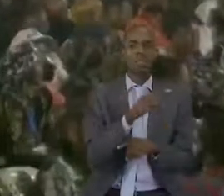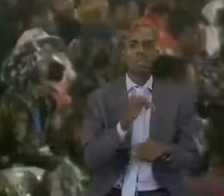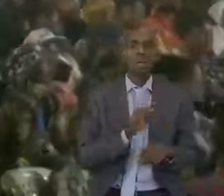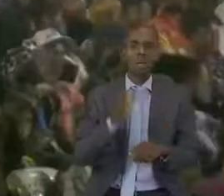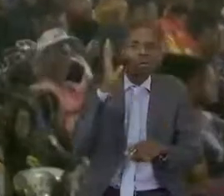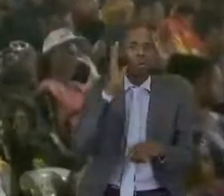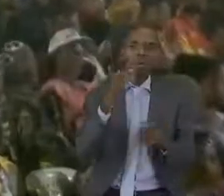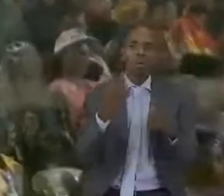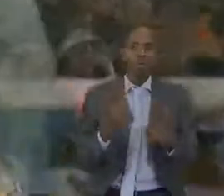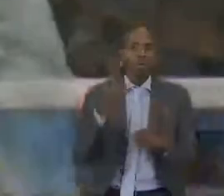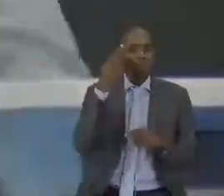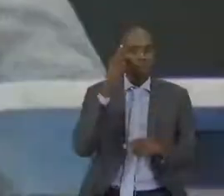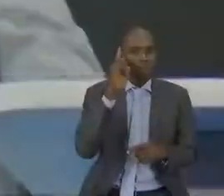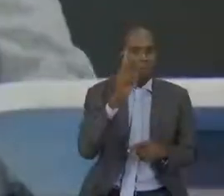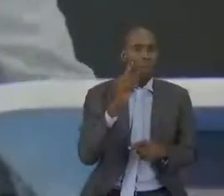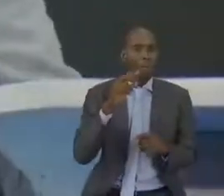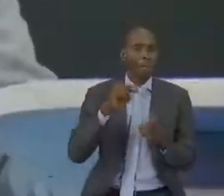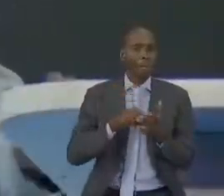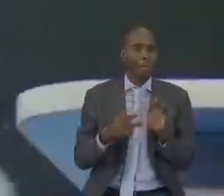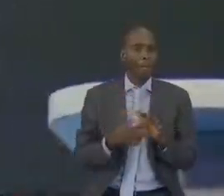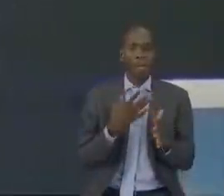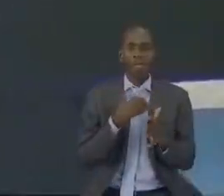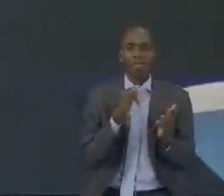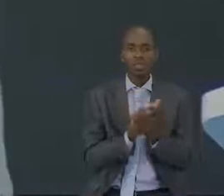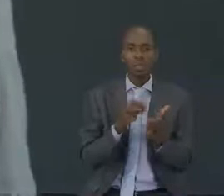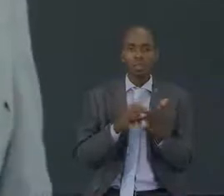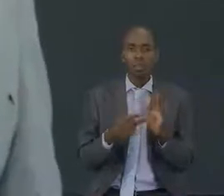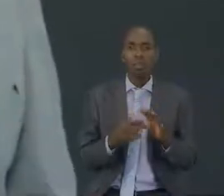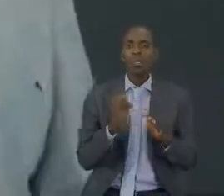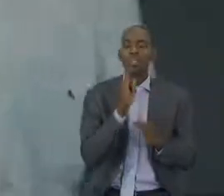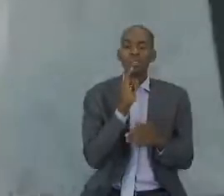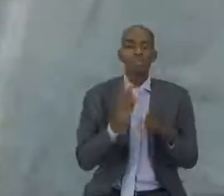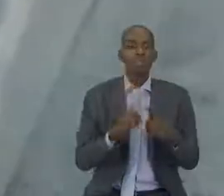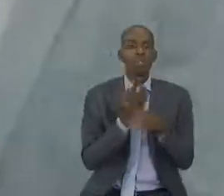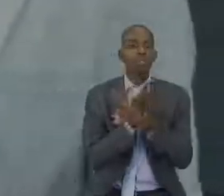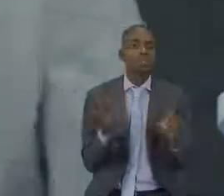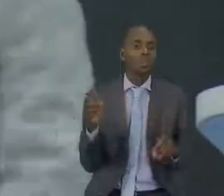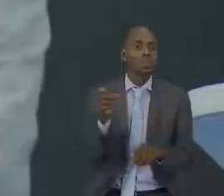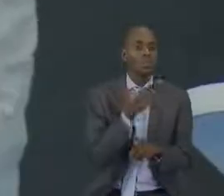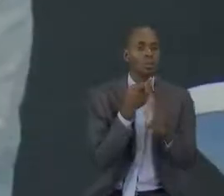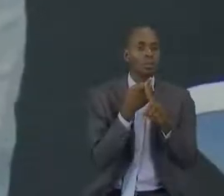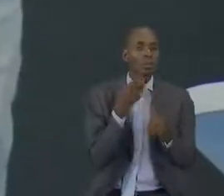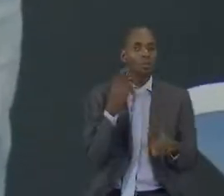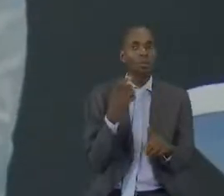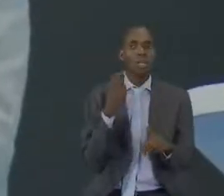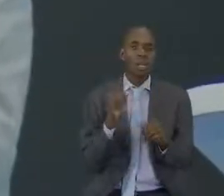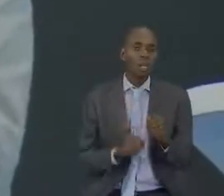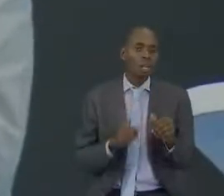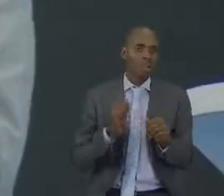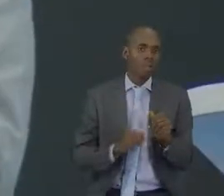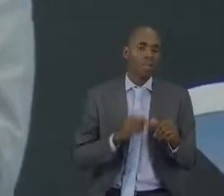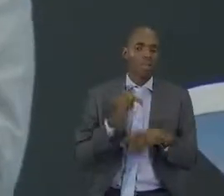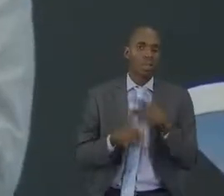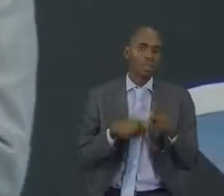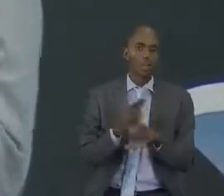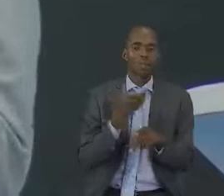Je suis venu pour un objectif. Et l'objectif, c'est pour les délivrer de toute forme